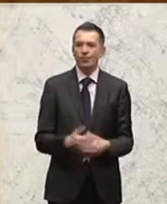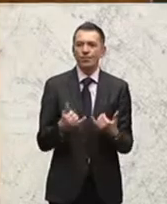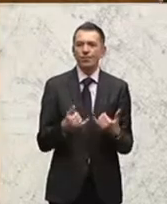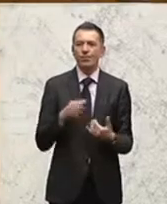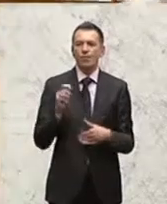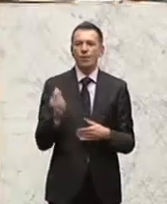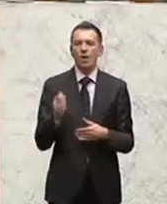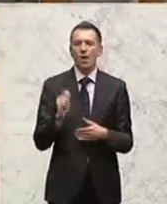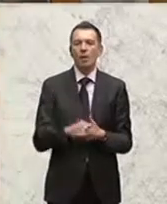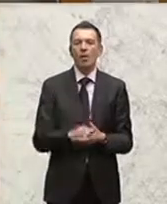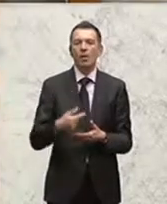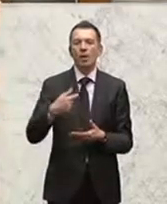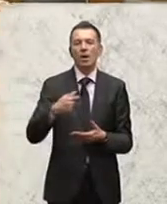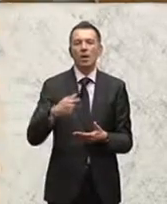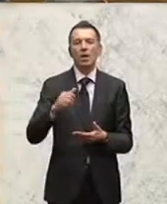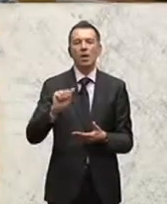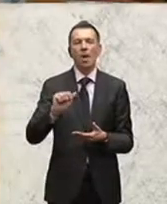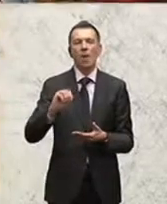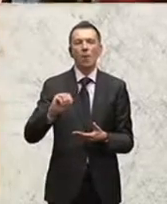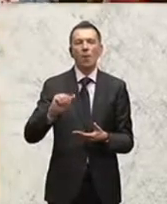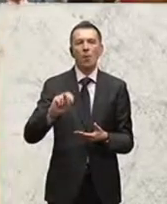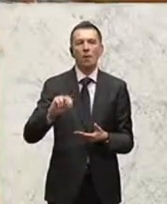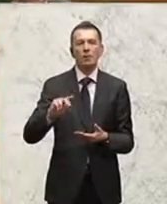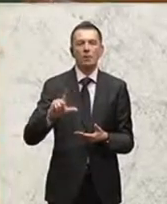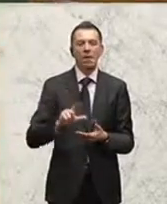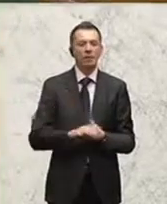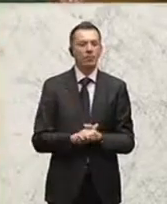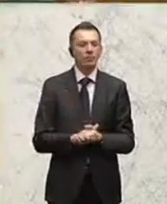fordert der Justizsprecher der SPÖ, Johannes Jarolim, mehr Staatsanwälte.